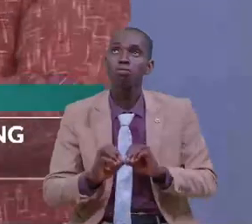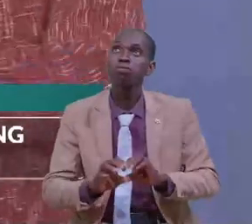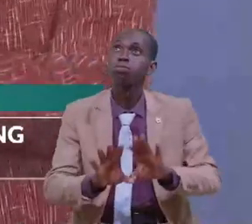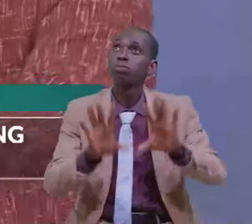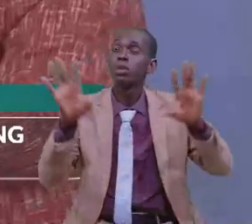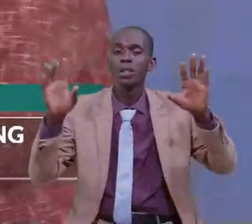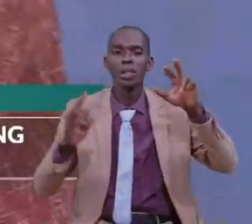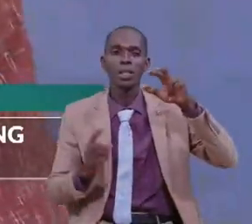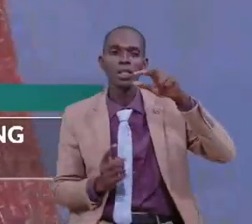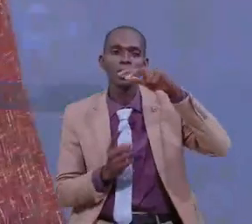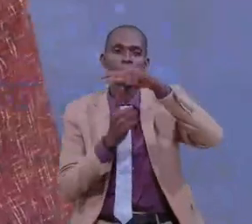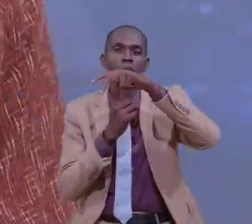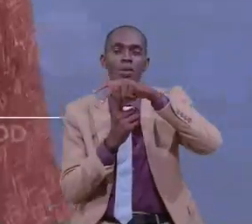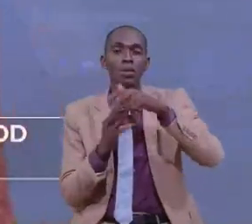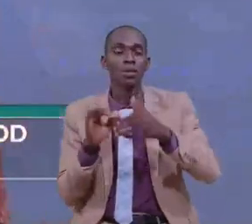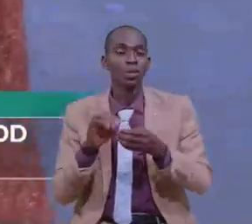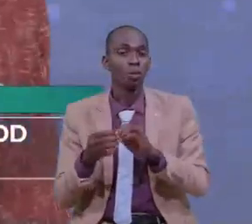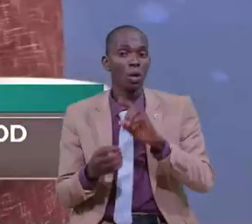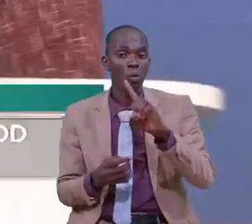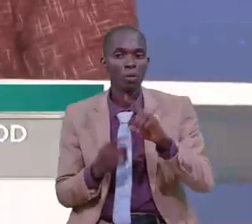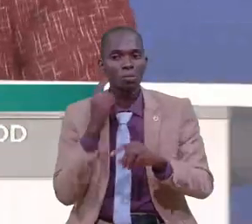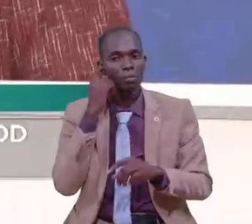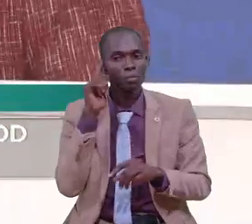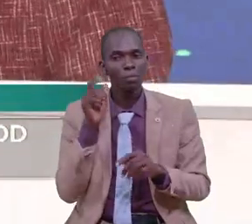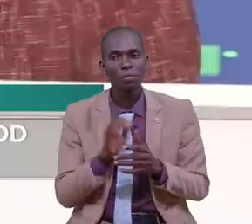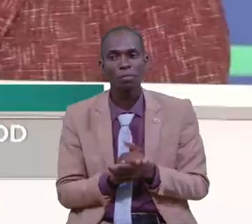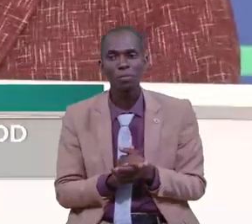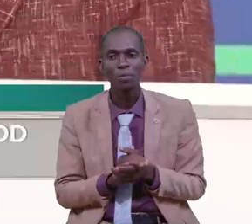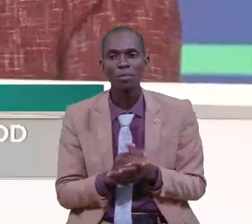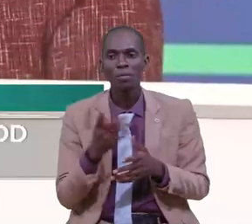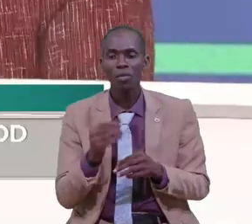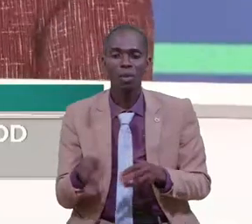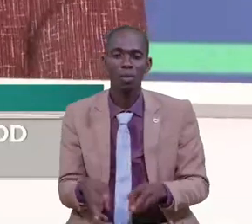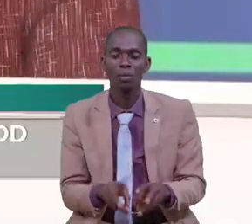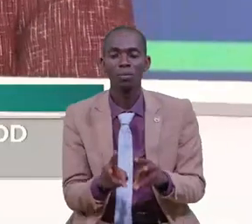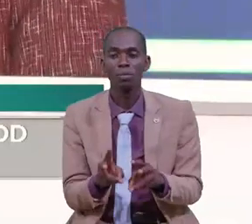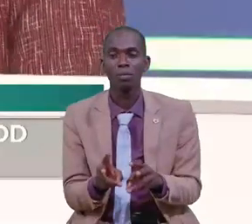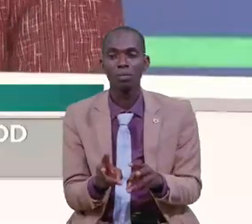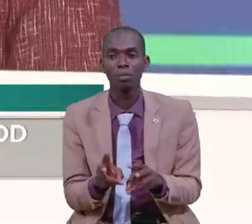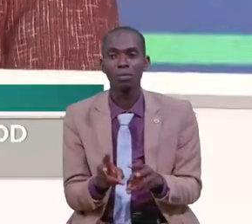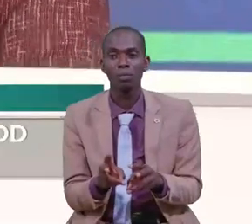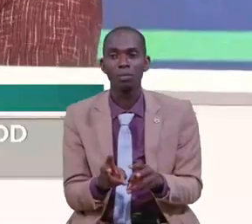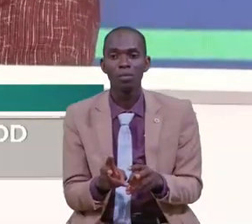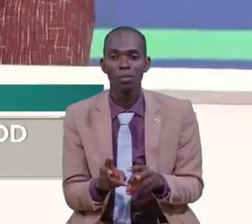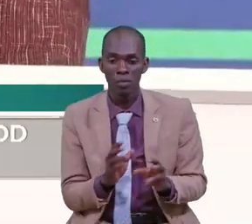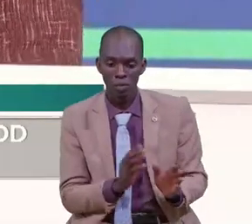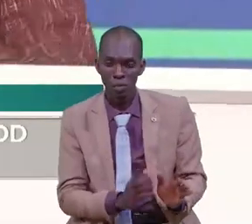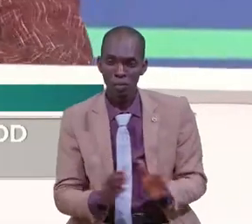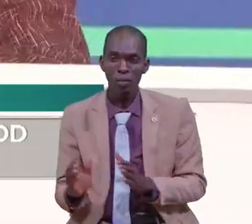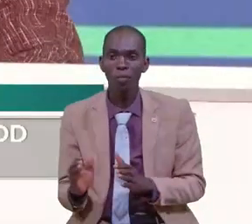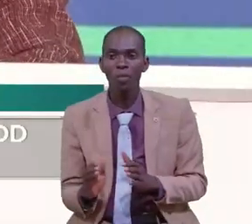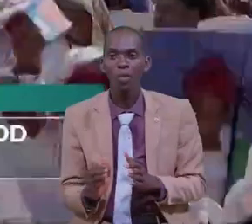pour un championnat rayonnant. Premier élément maintenant, le chemin déjà